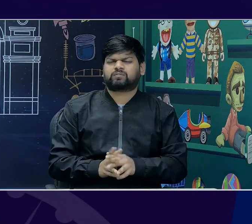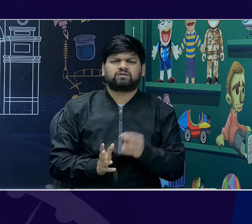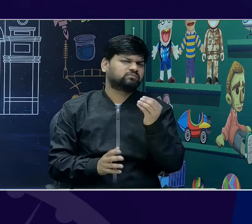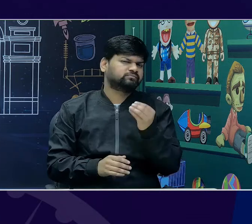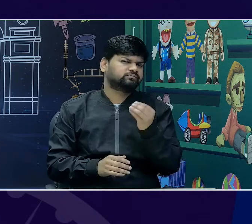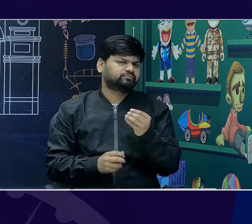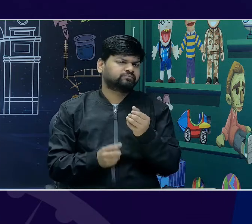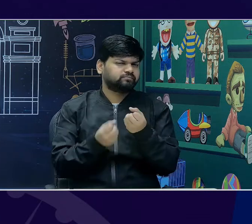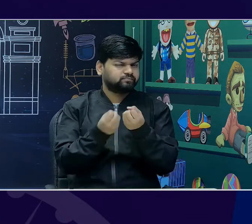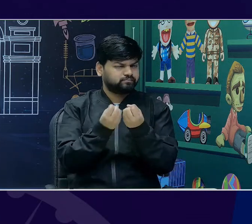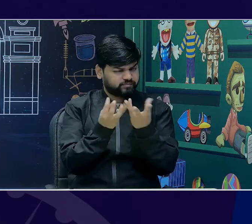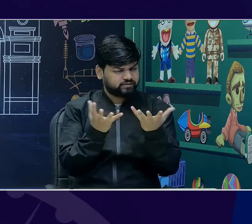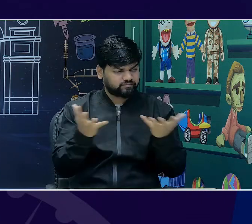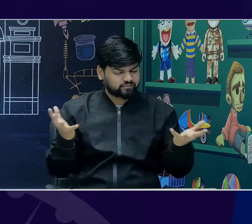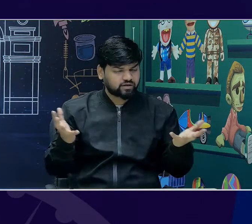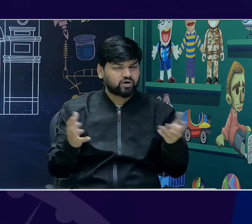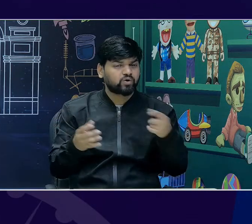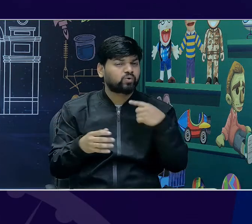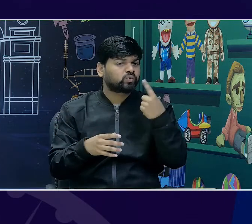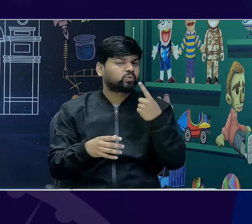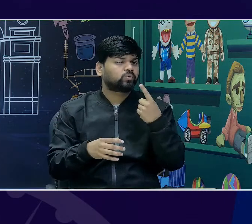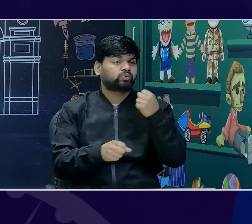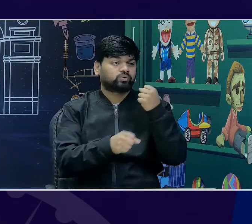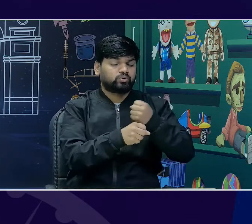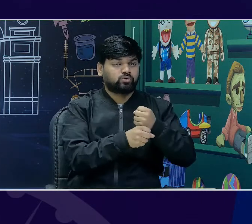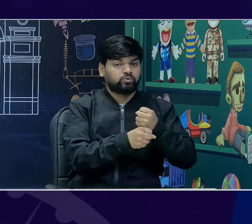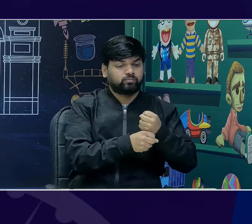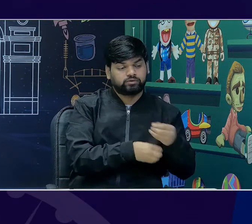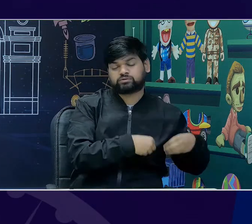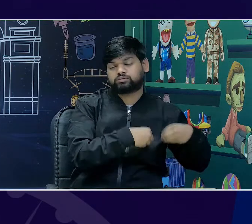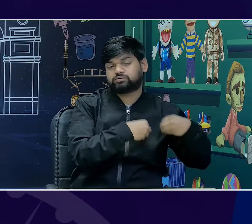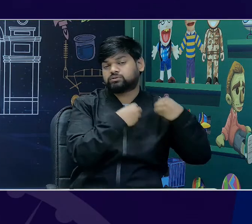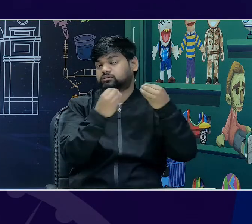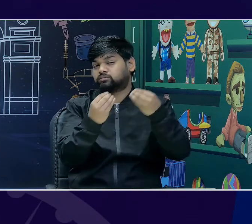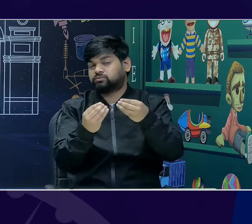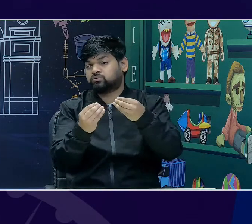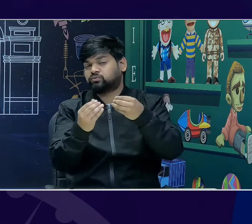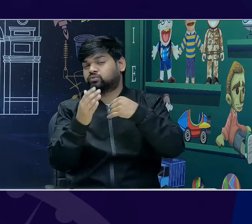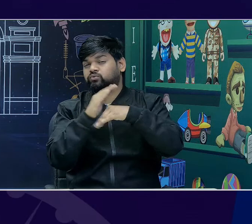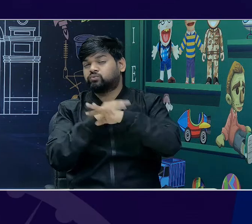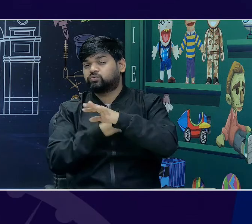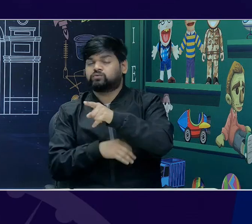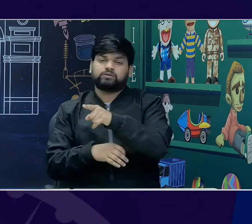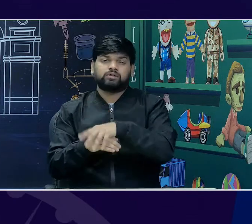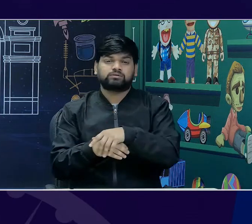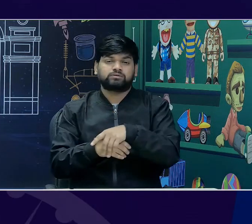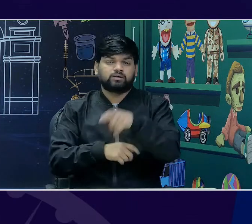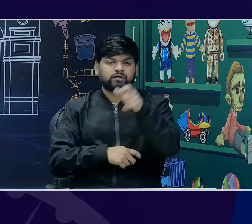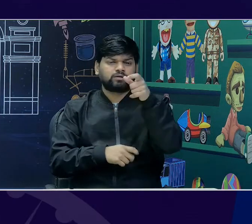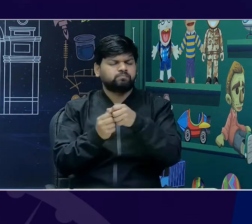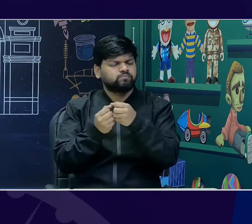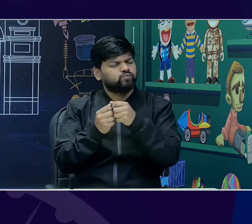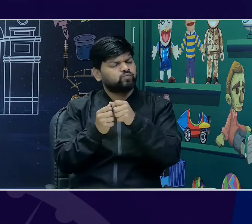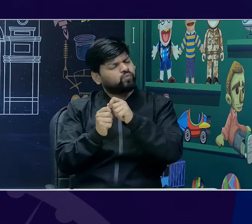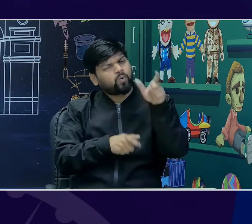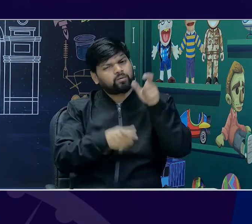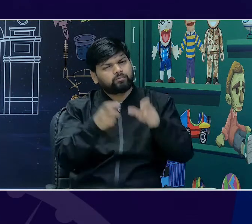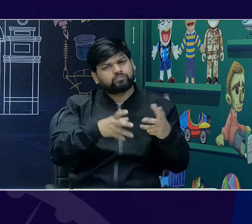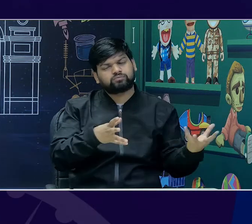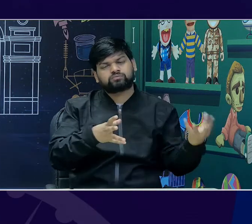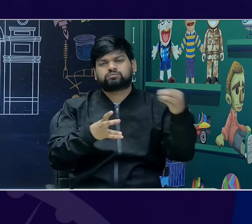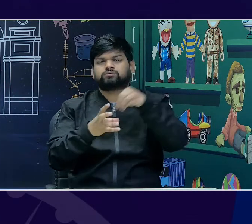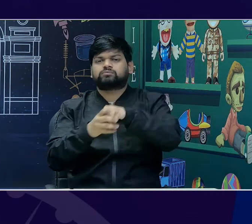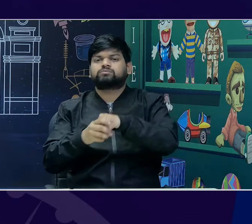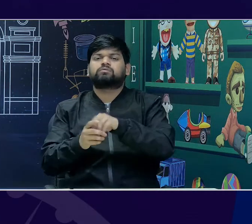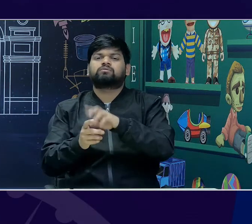जो प्रोवाइड करती है जिसमें आप लोगों को एक्सक्लूड कर सकते हैं. जस्ट लाइक वी हैव द कंसेप्ट ऑफ रोड. So if there is a toll on the road